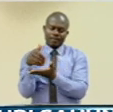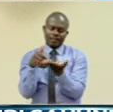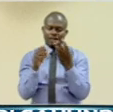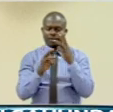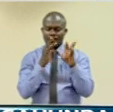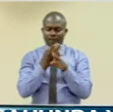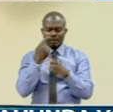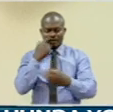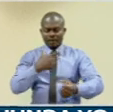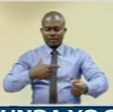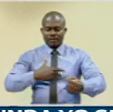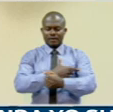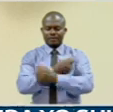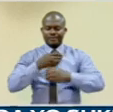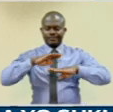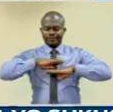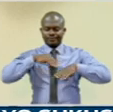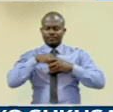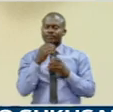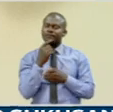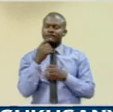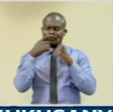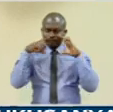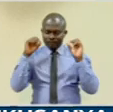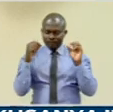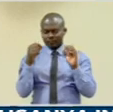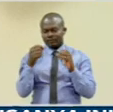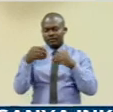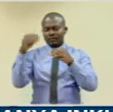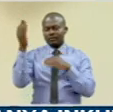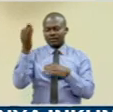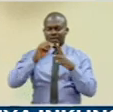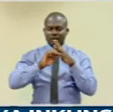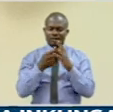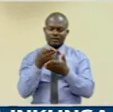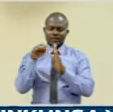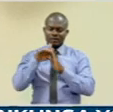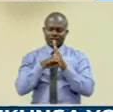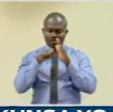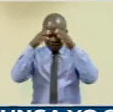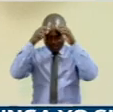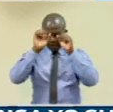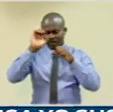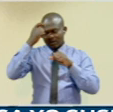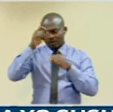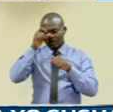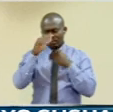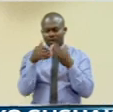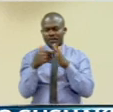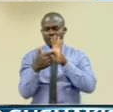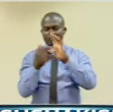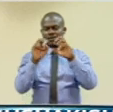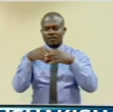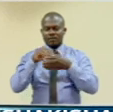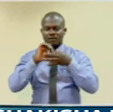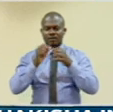haboneka inkingo zihagije mu ijambo yagejeje kubakurikiye itangizwa ry'iyi gahunda Perezida Paul Kagame yagaragaje ko ubufatanye